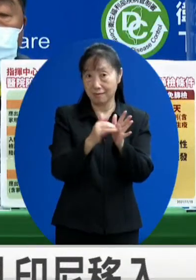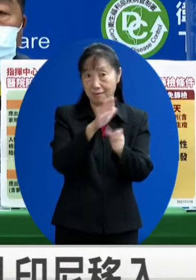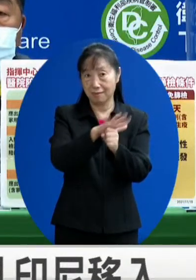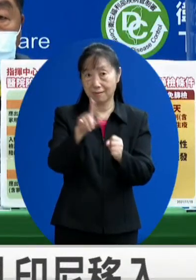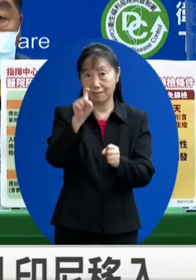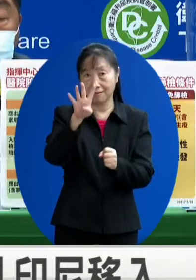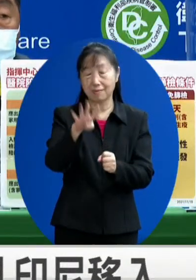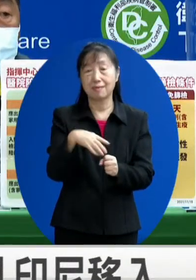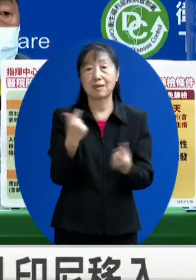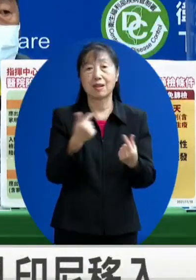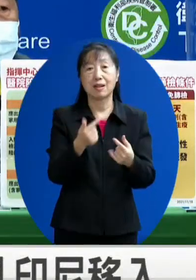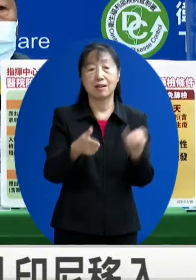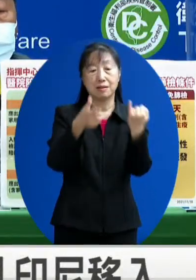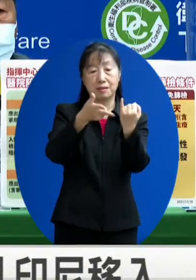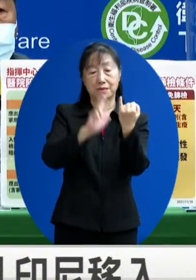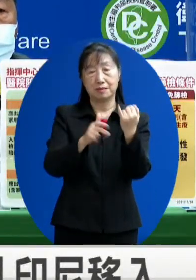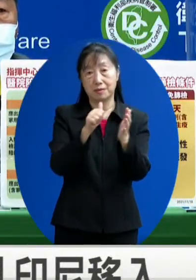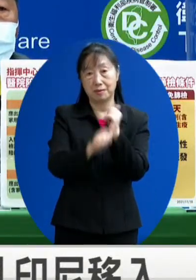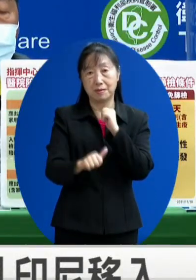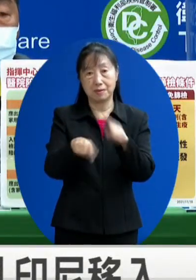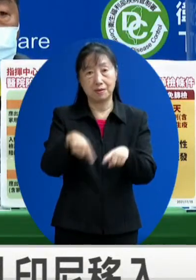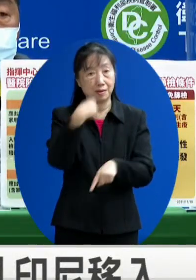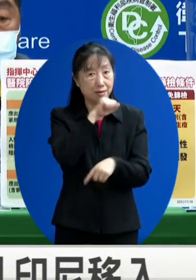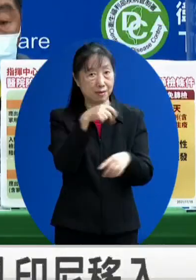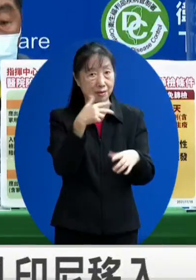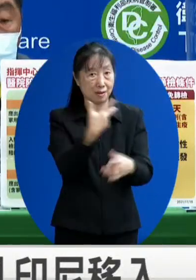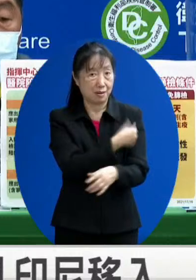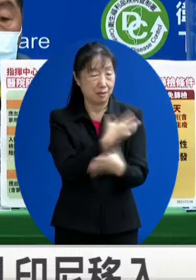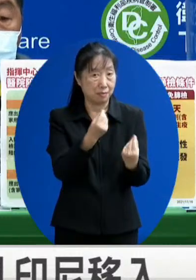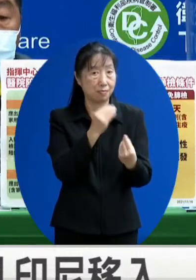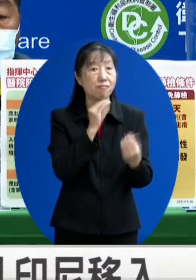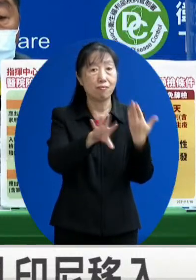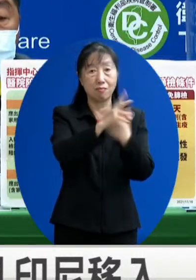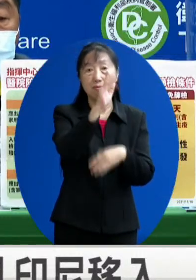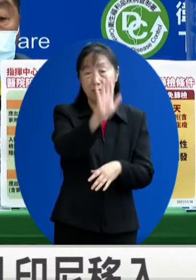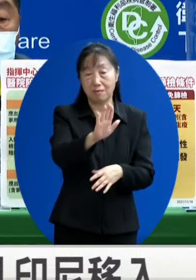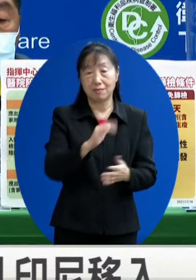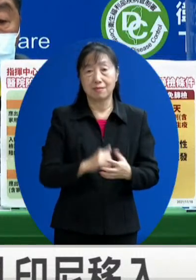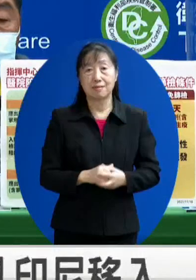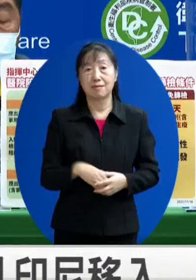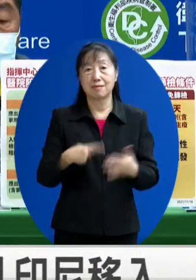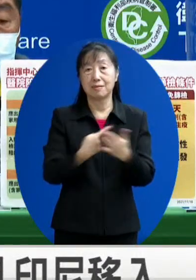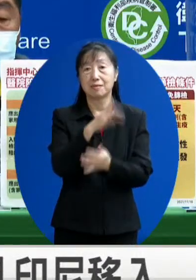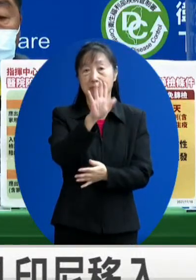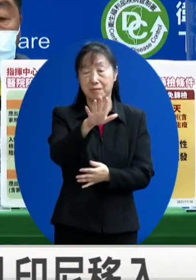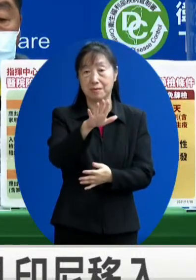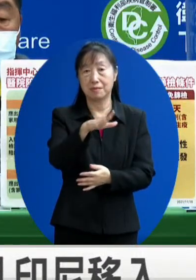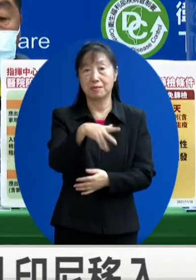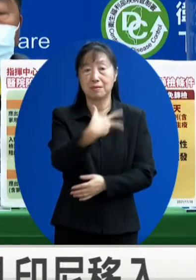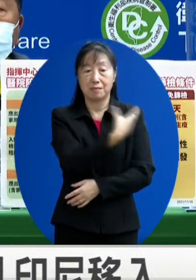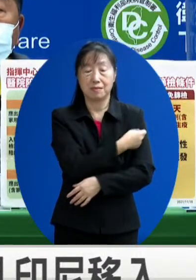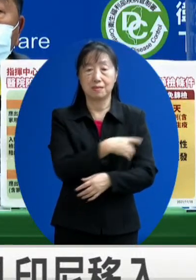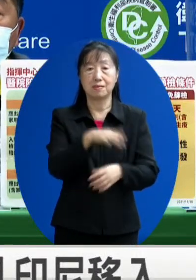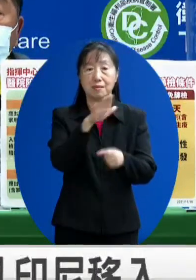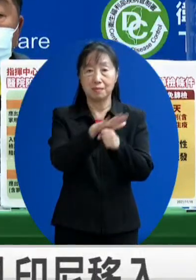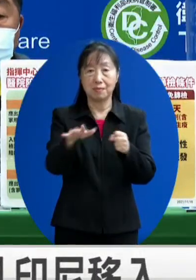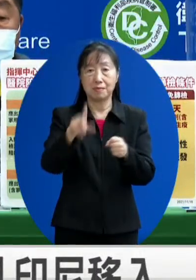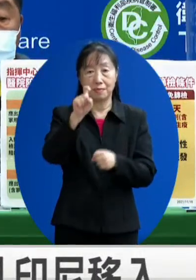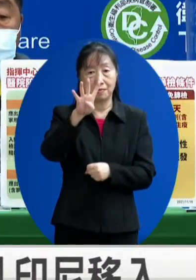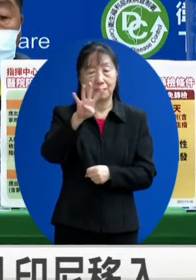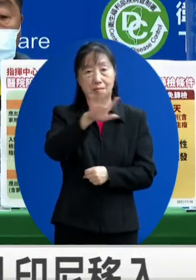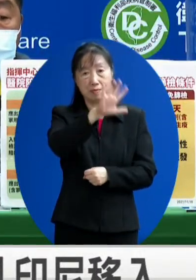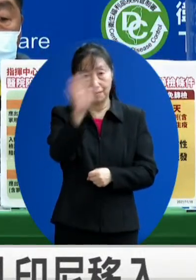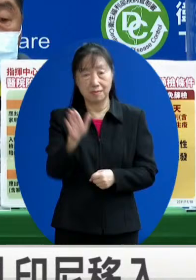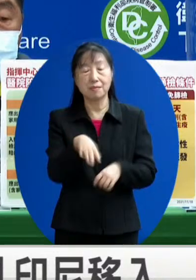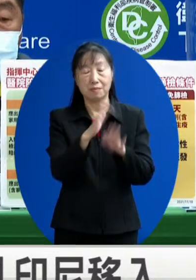了交生是在国内没有打，但是从国外回来有人有打，那只要他住打了满14天，那也